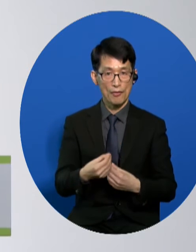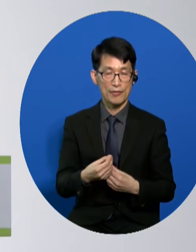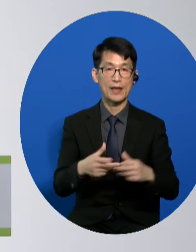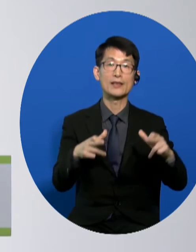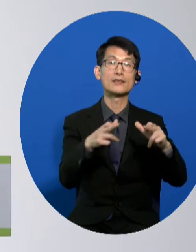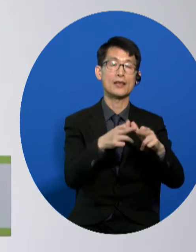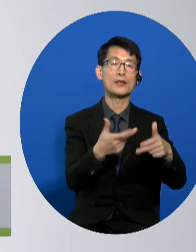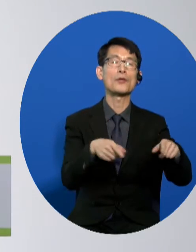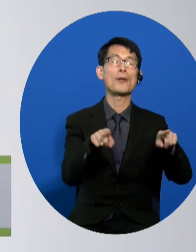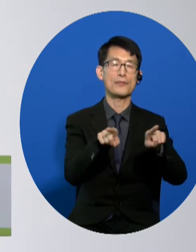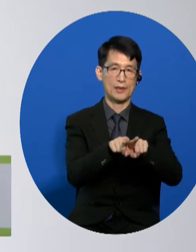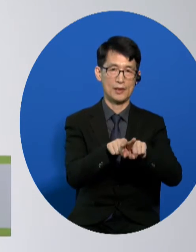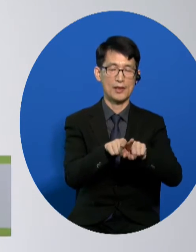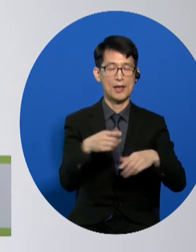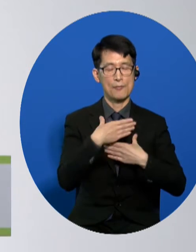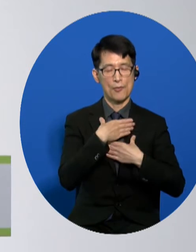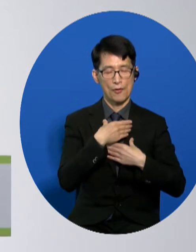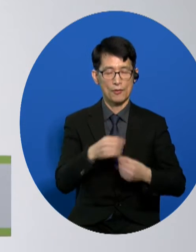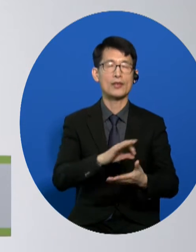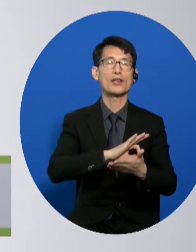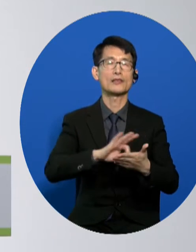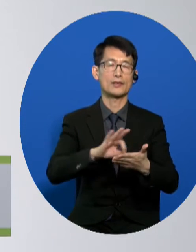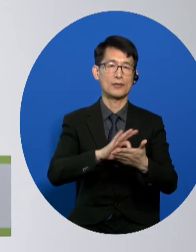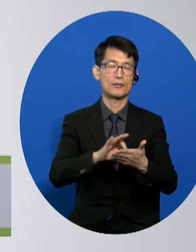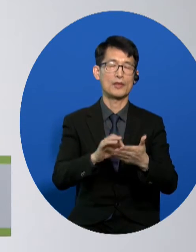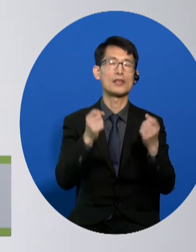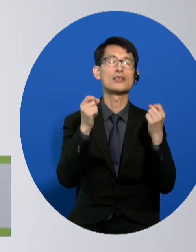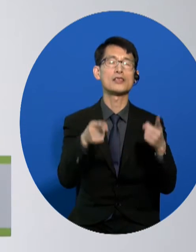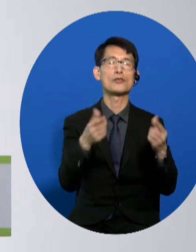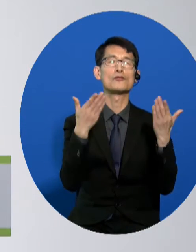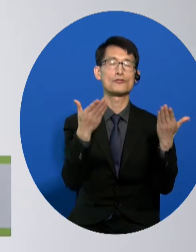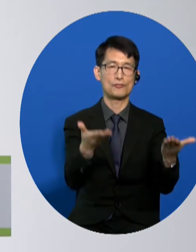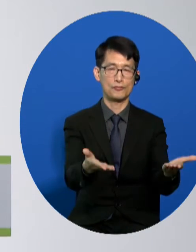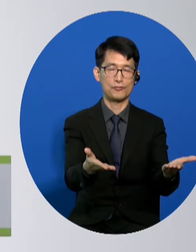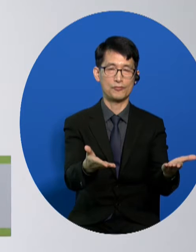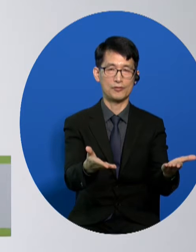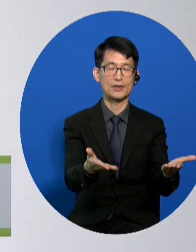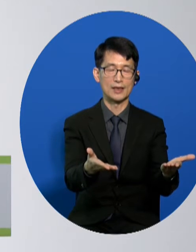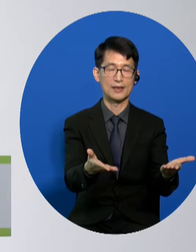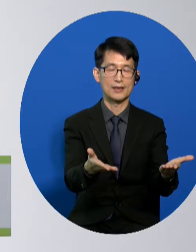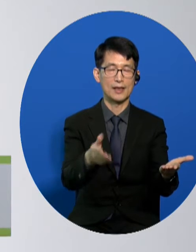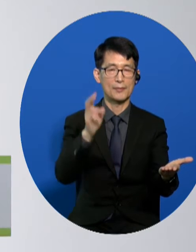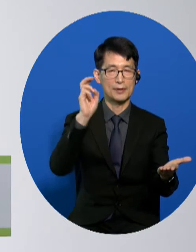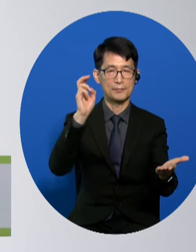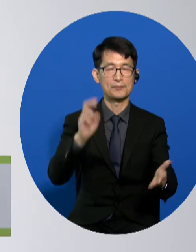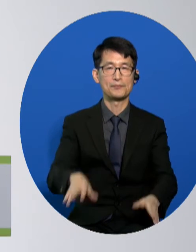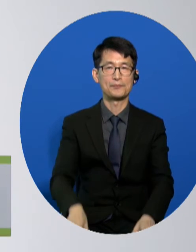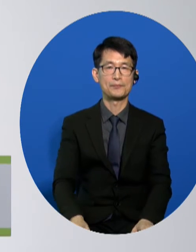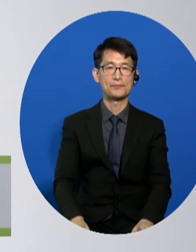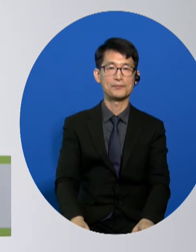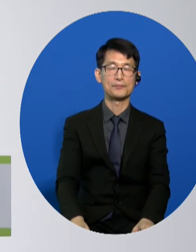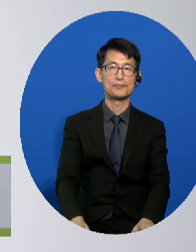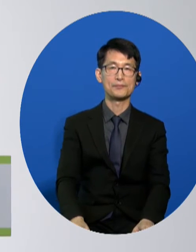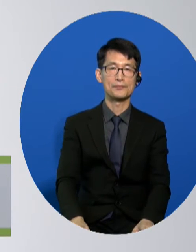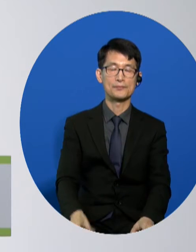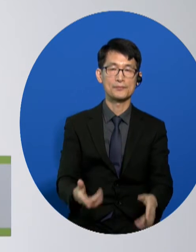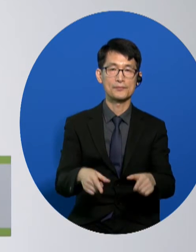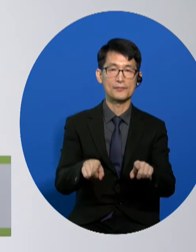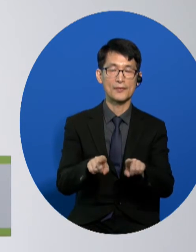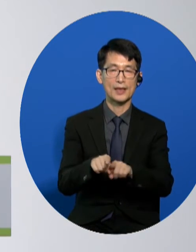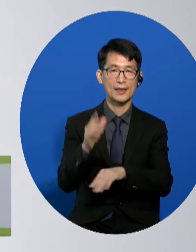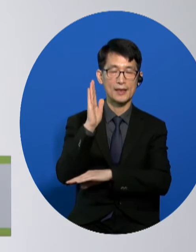들리는데요. 우리 장애인에게도 또 다른 기회들이 굉장히 많을 거란 희망을 갖게 되는 강연이었습니다. 함께해 주신 제임스